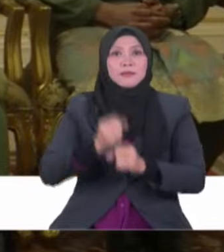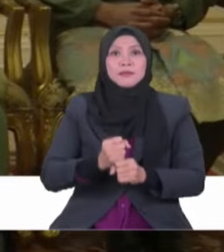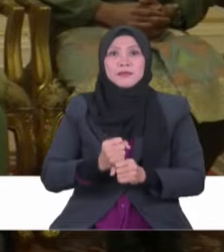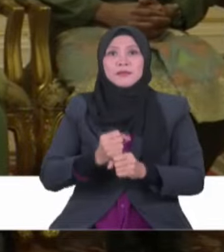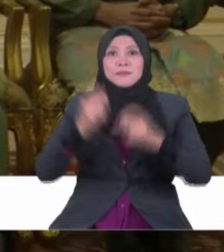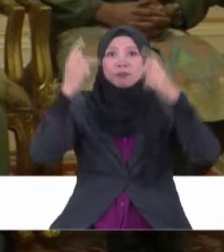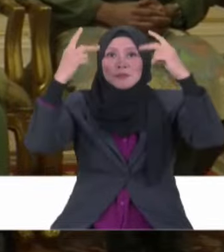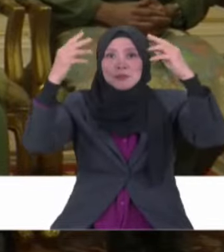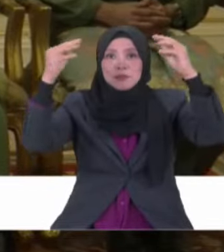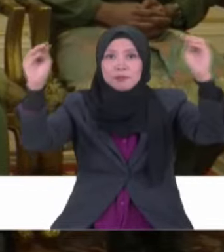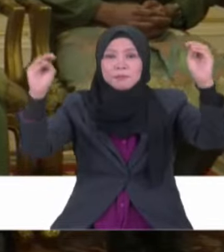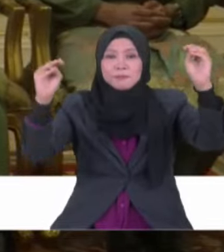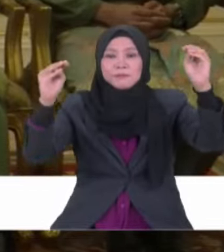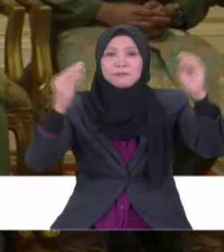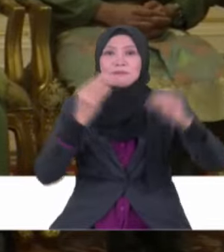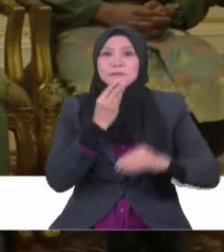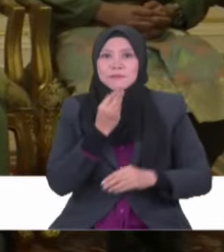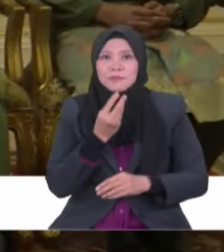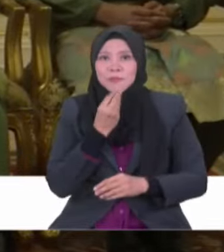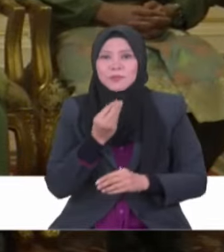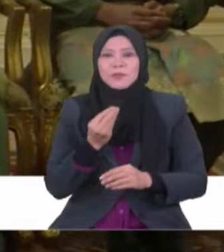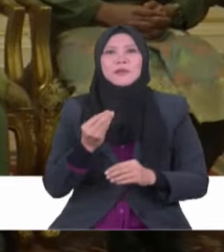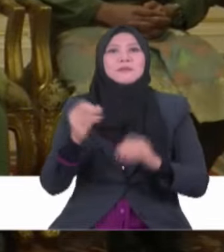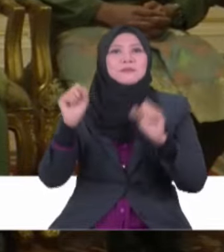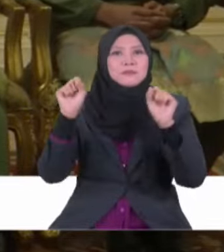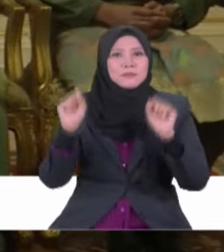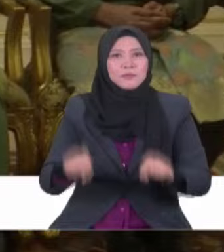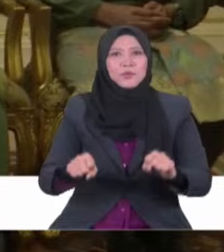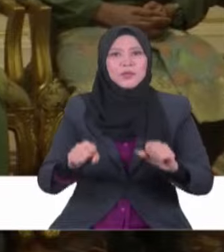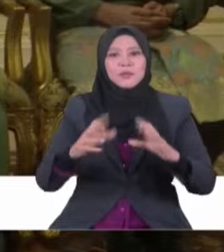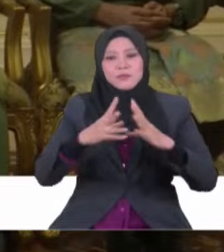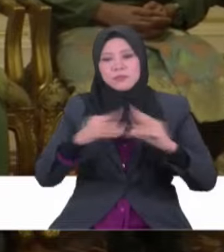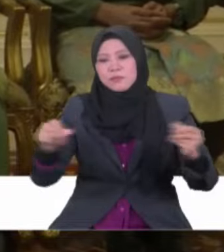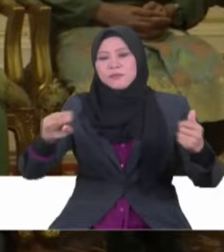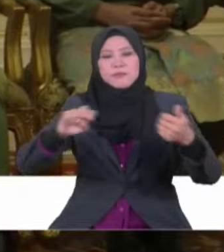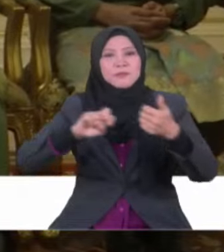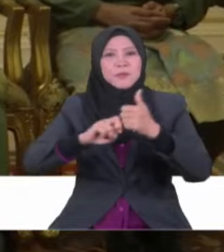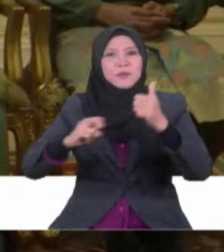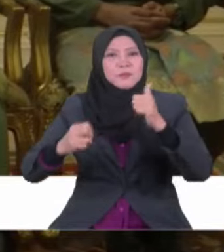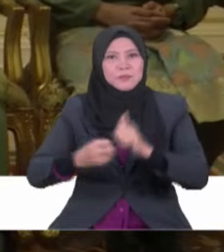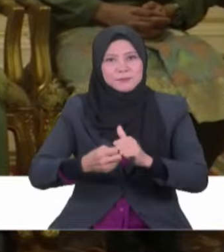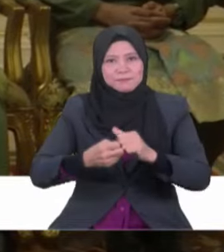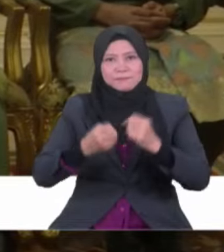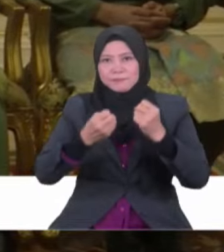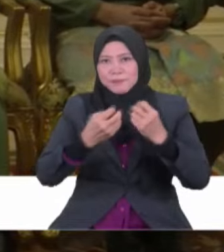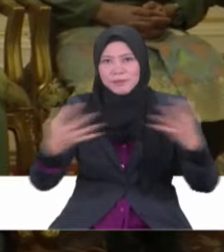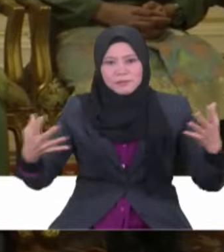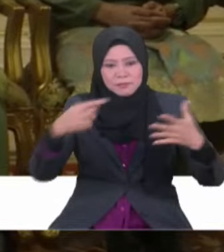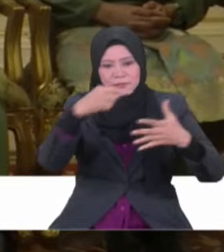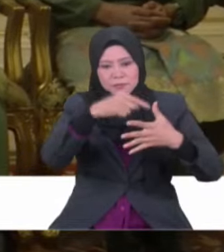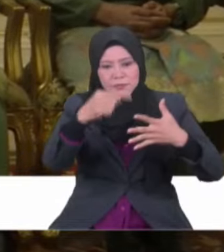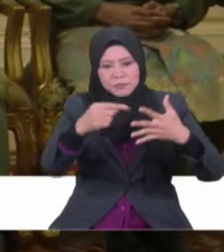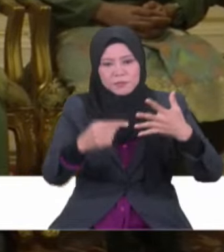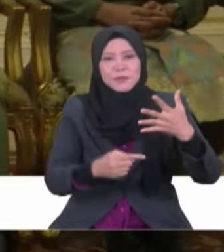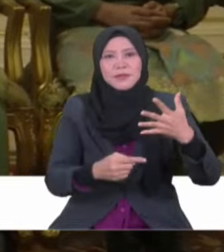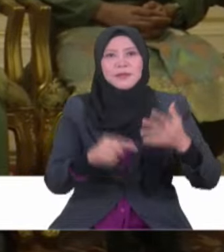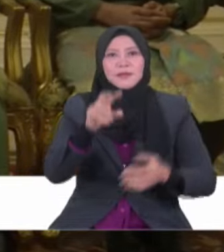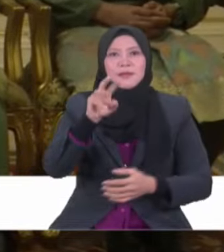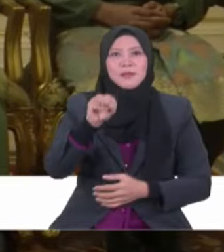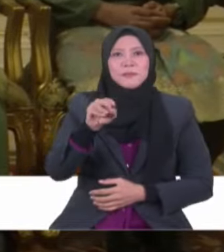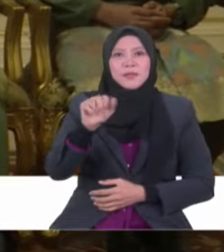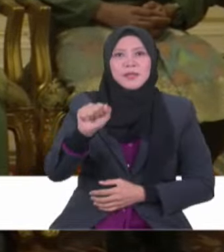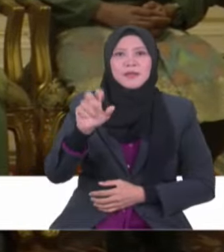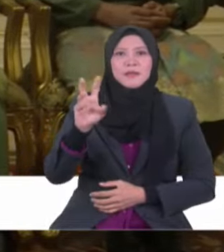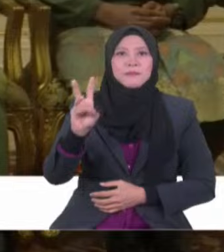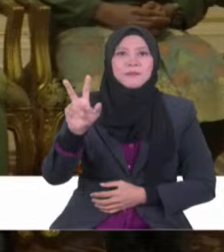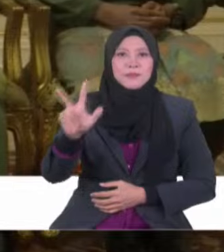Perdana Menteri, kita akan dapat menyelesaikan banyak perkara dalam isu MA63